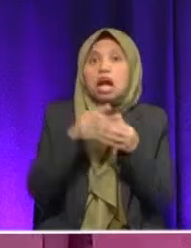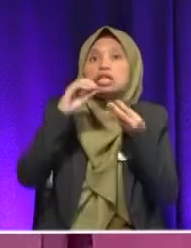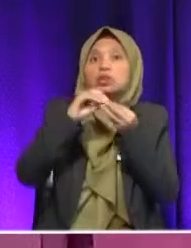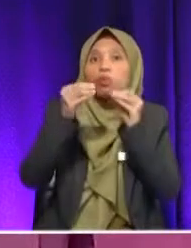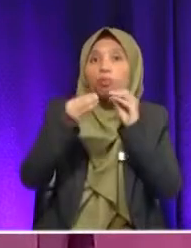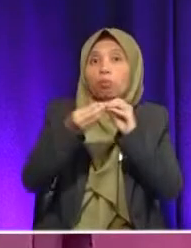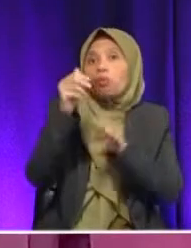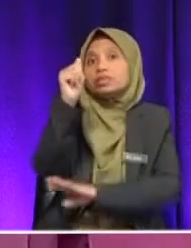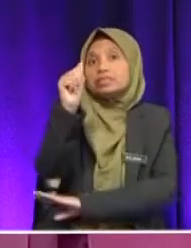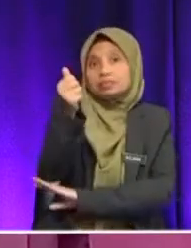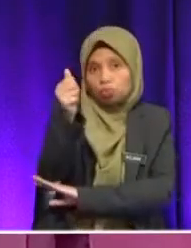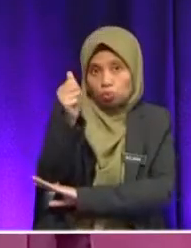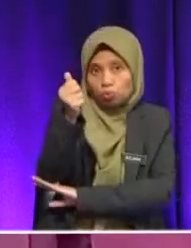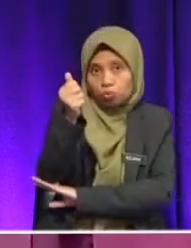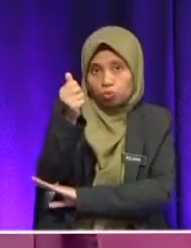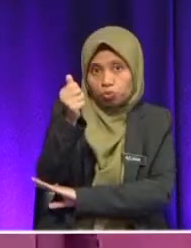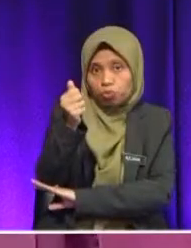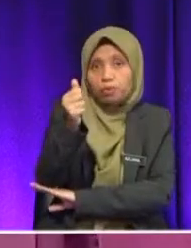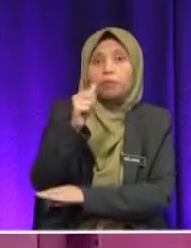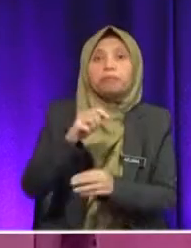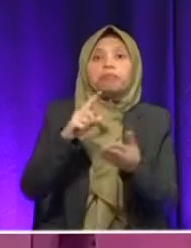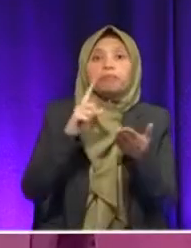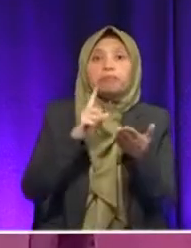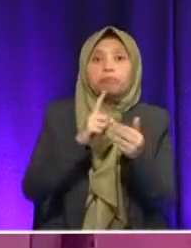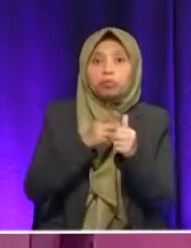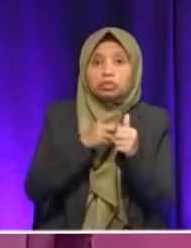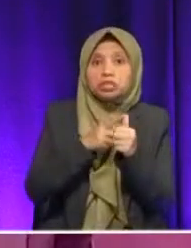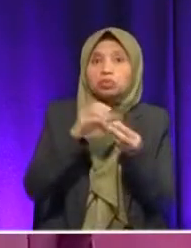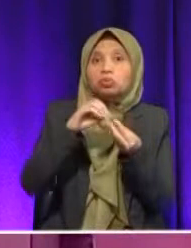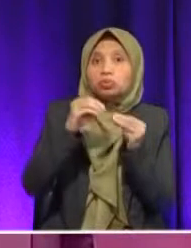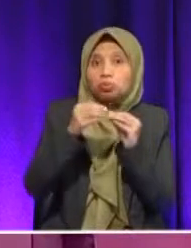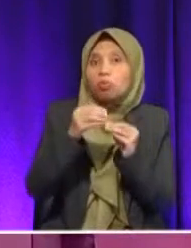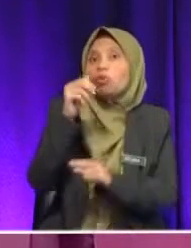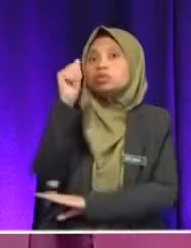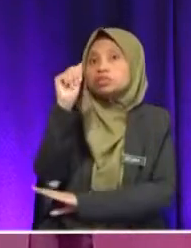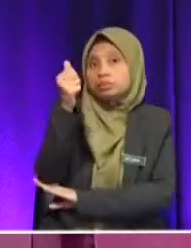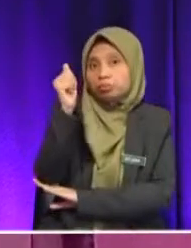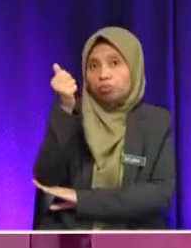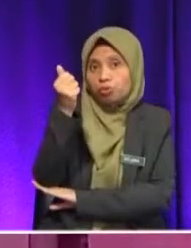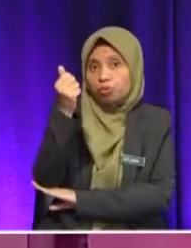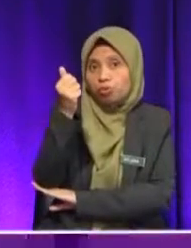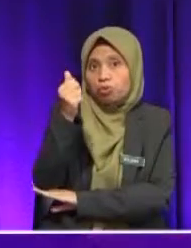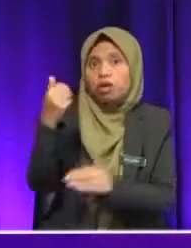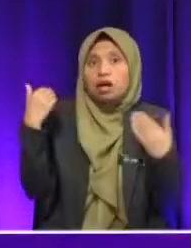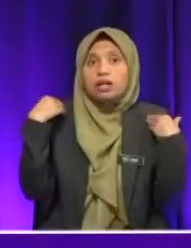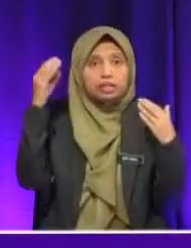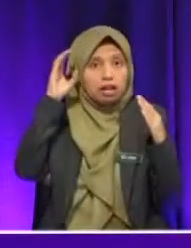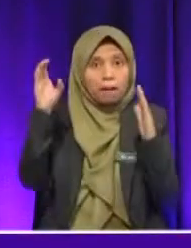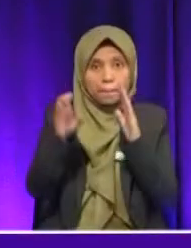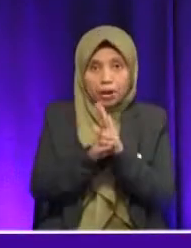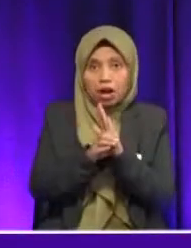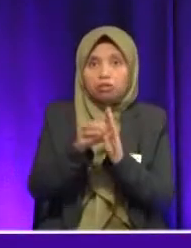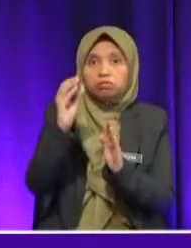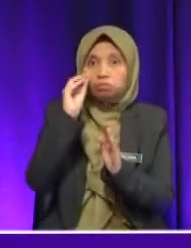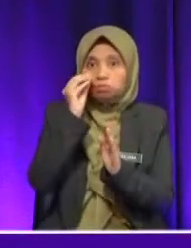nomor 10 10 yang penting 10 tadi 5 nih 10 adegan babung raya